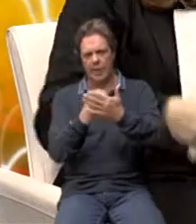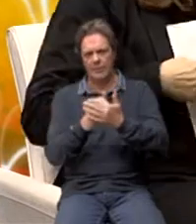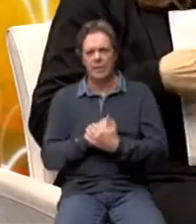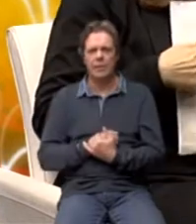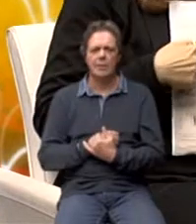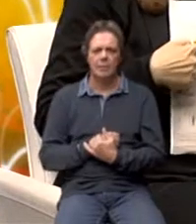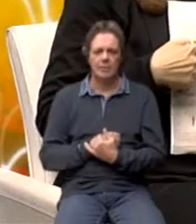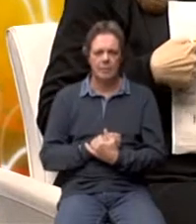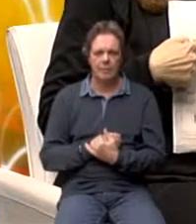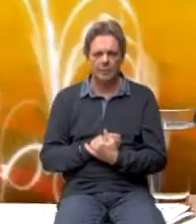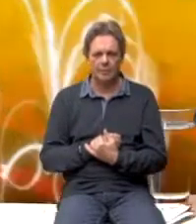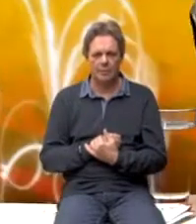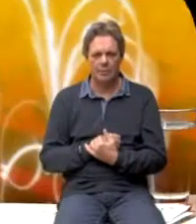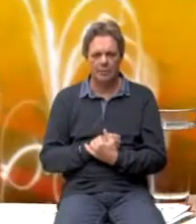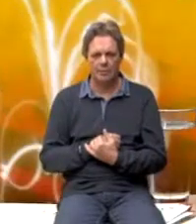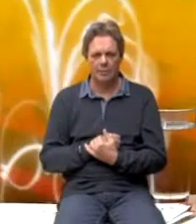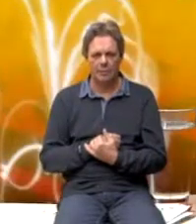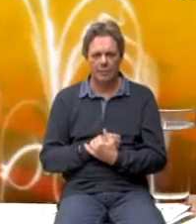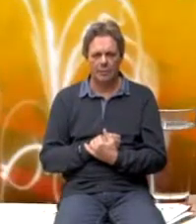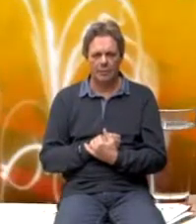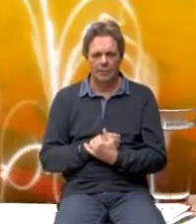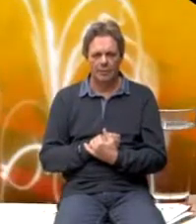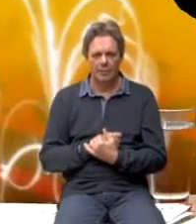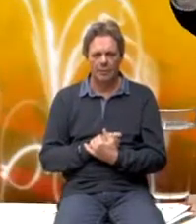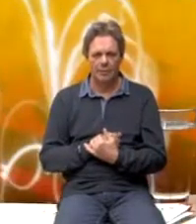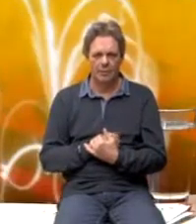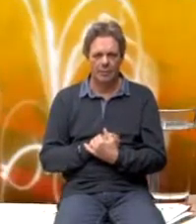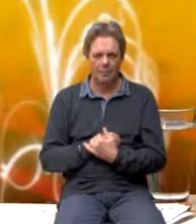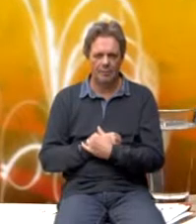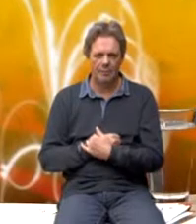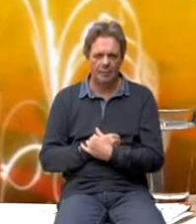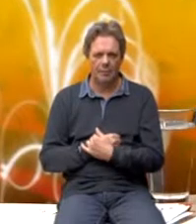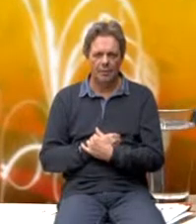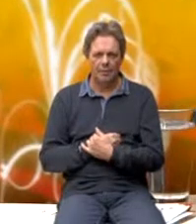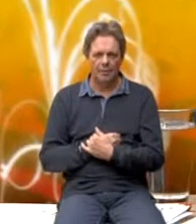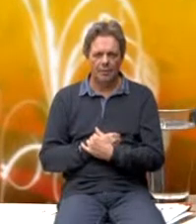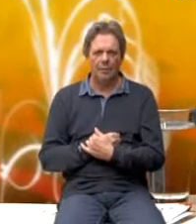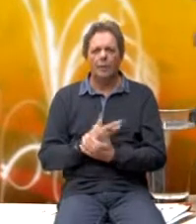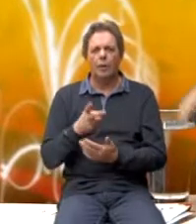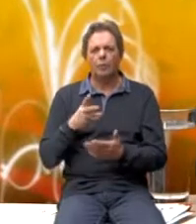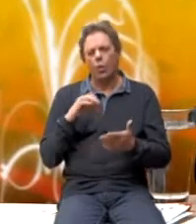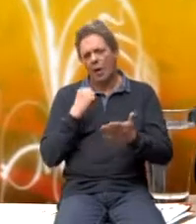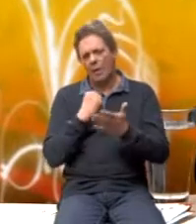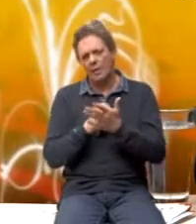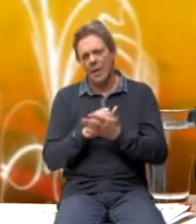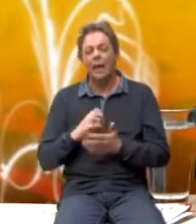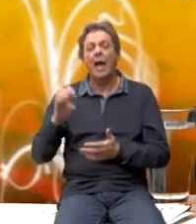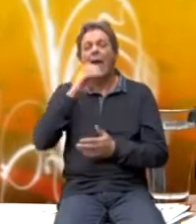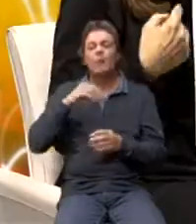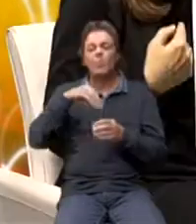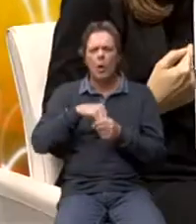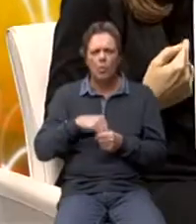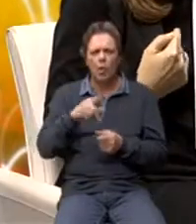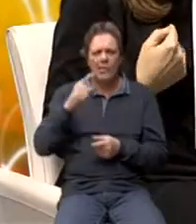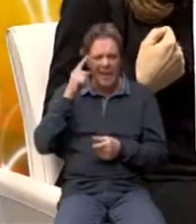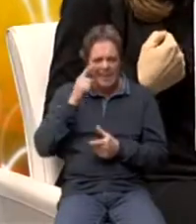tu. Ne znam, ćemo li vidjeti, nažalost, ni zeleno. Da, teško ćemo vidjeti. To je taj znak Evropske unije i taj